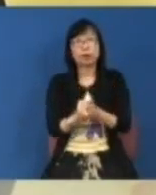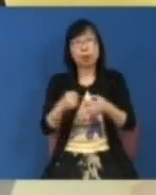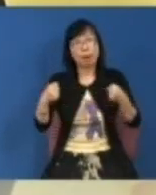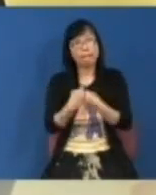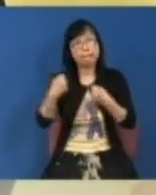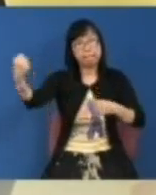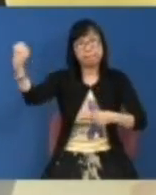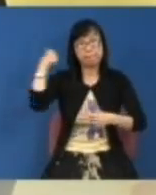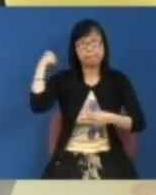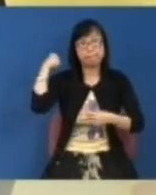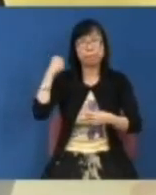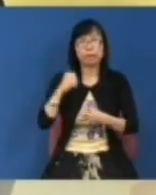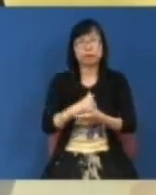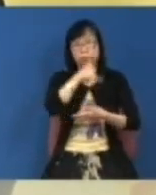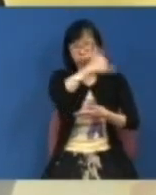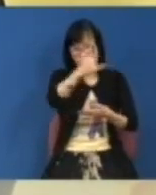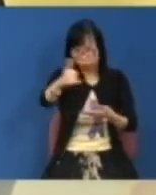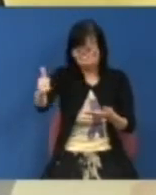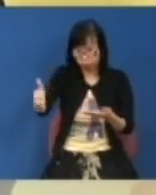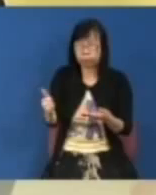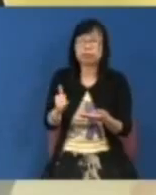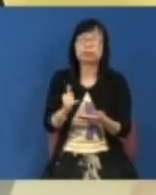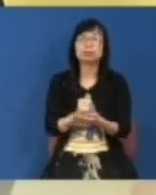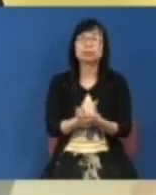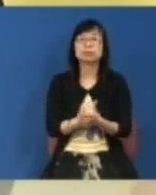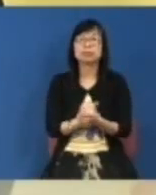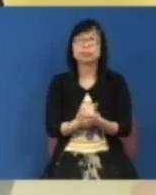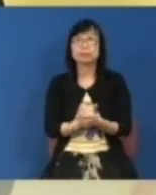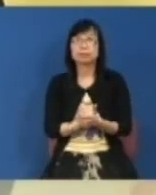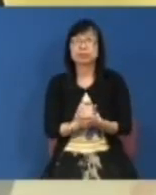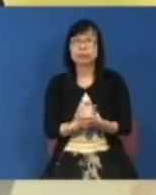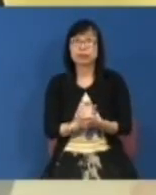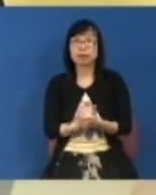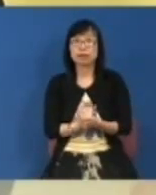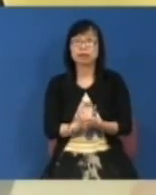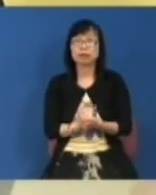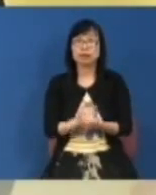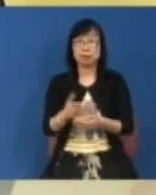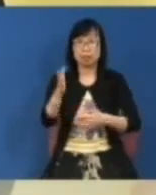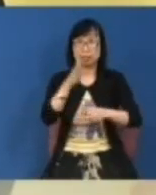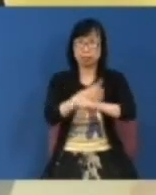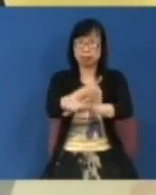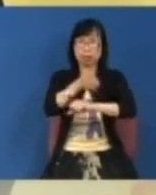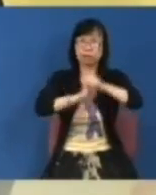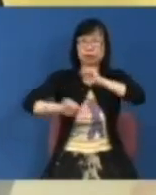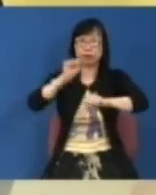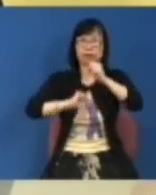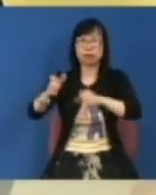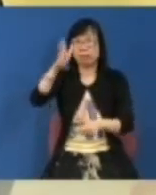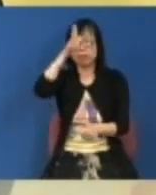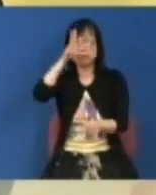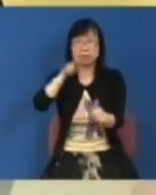處不在，但是你說講到說在社會運動和政治運動